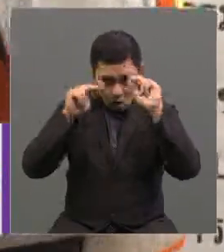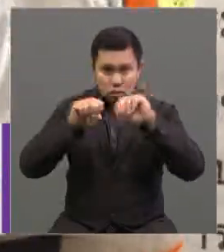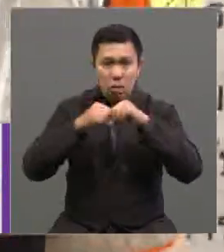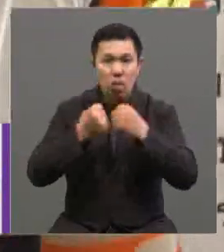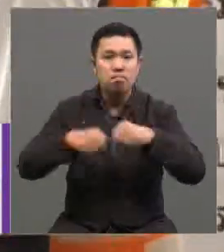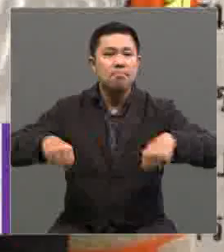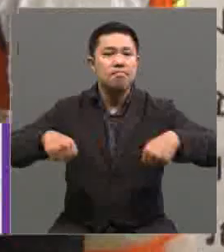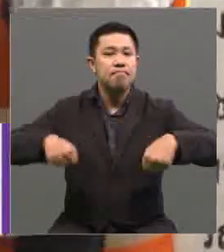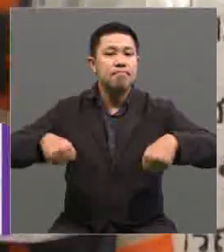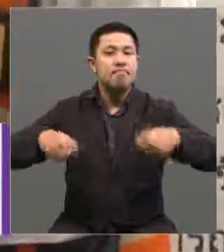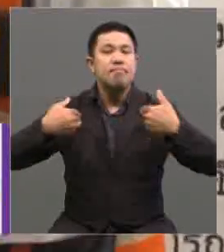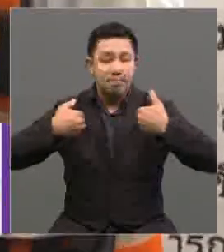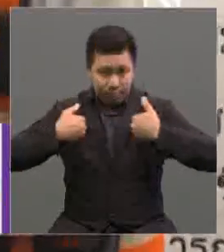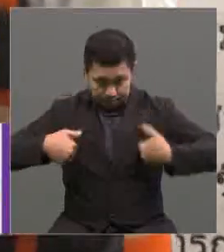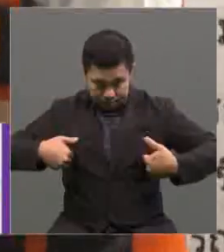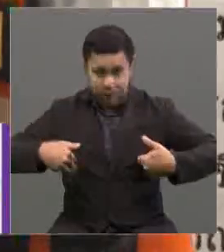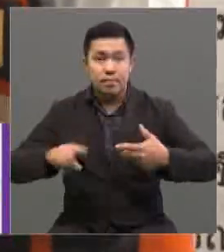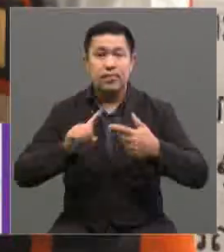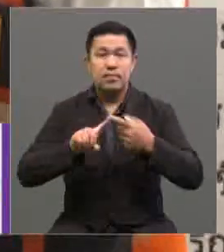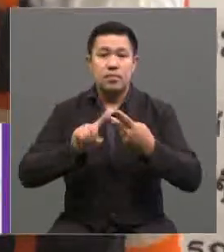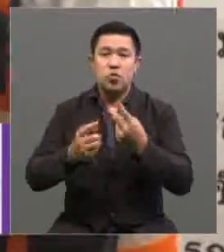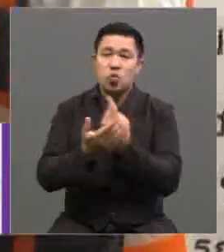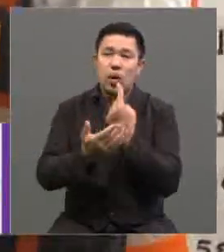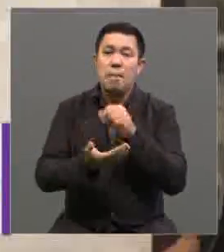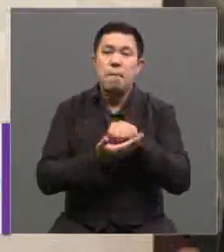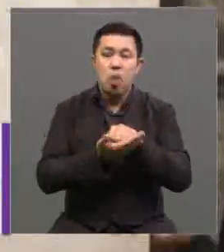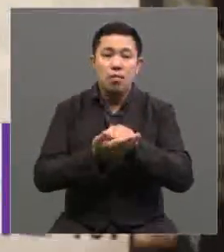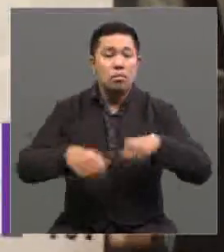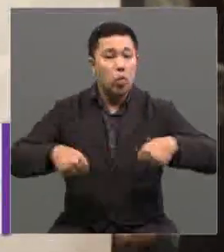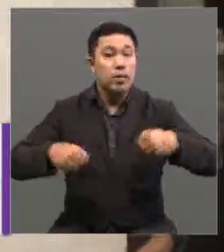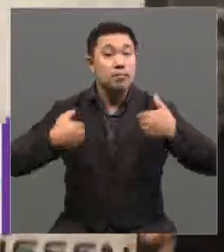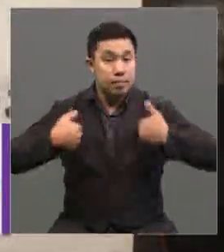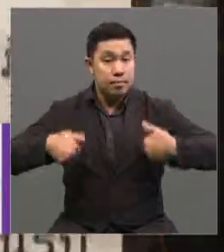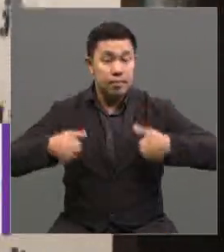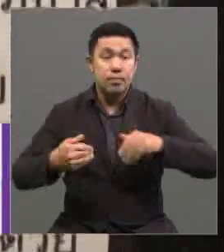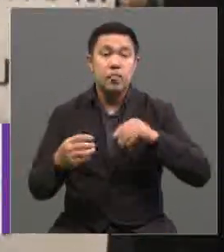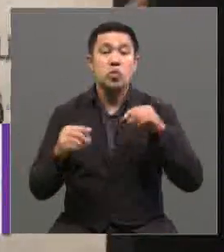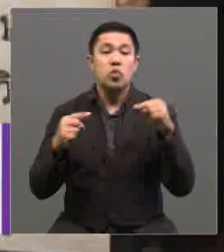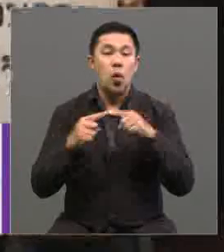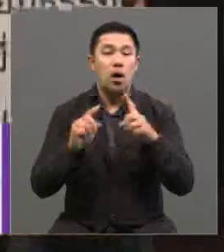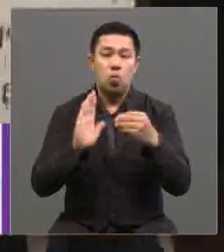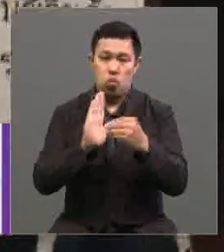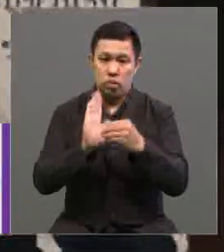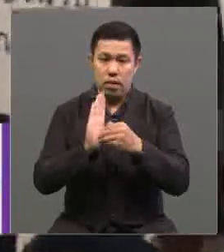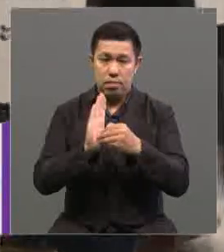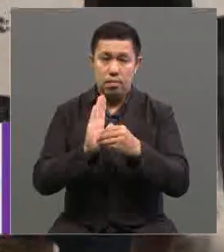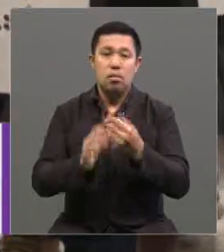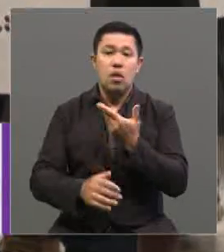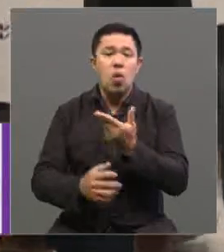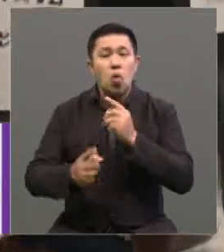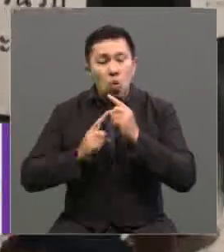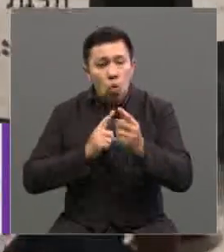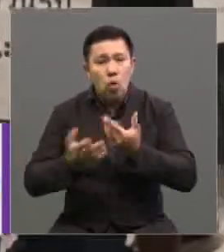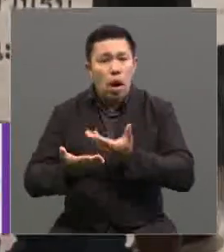ถจักรยานยนต์รับจ้างแห่งประเทศไทยและตัวแทนผู้ให้บริการรถมอเตอร์ไซค์รับจ้างในพื้นที่กรุงเทพมหานครคือพูดคุ